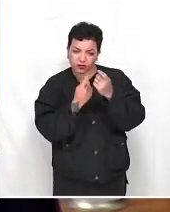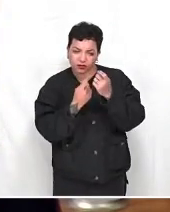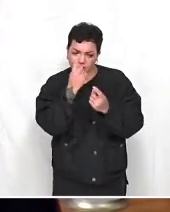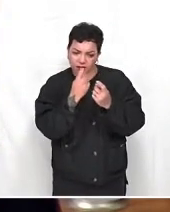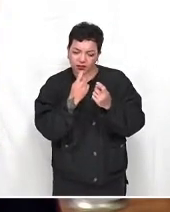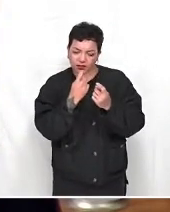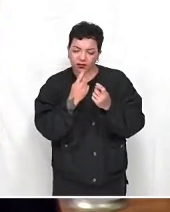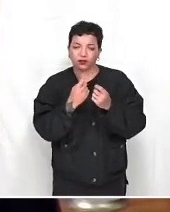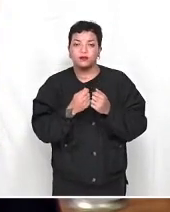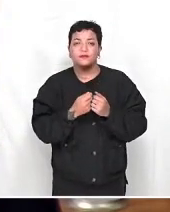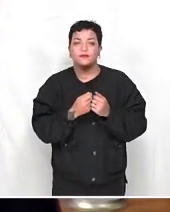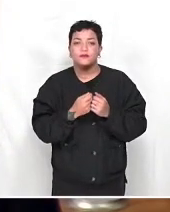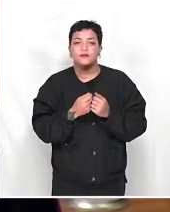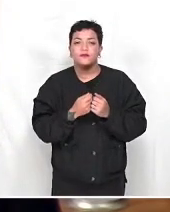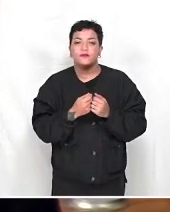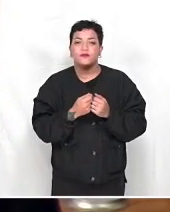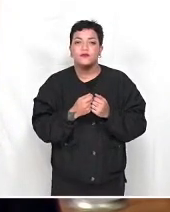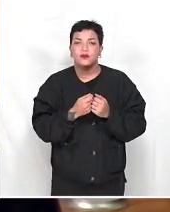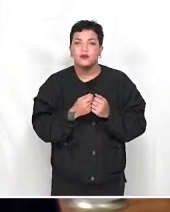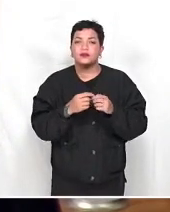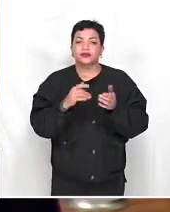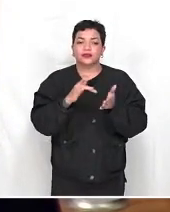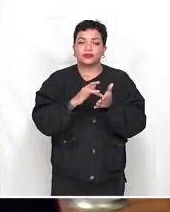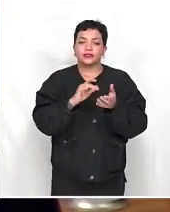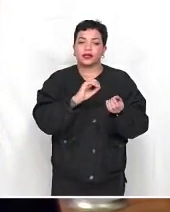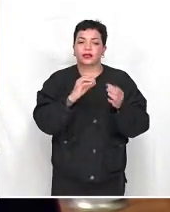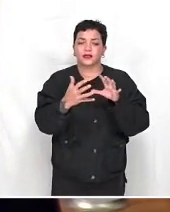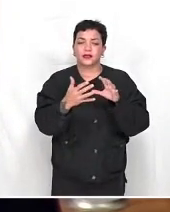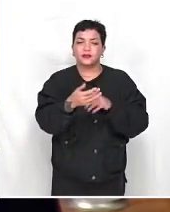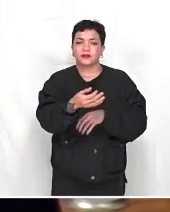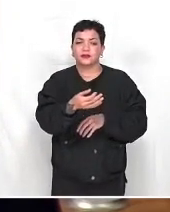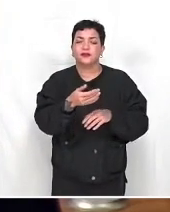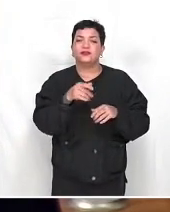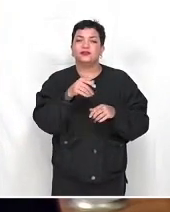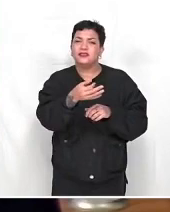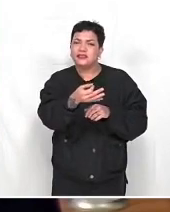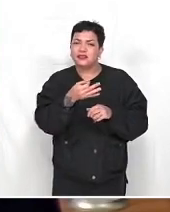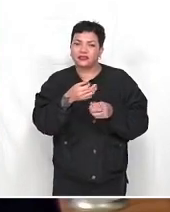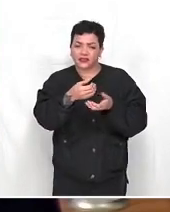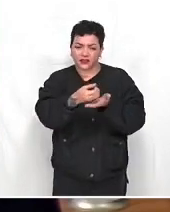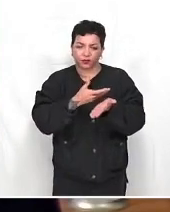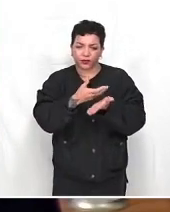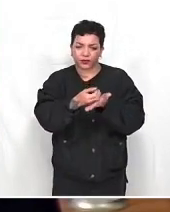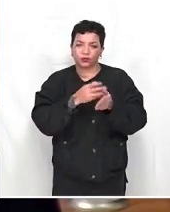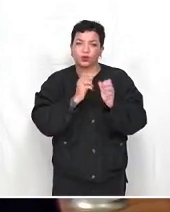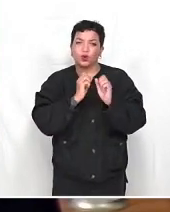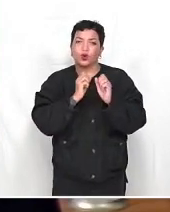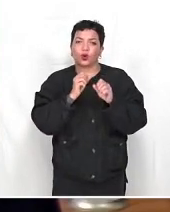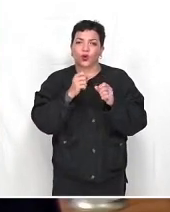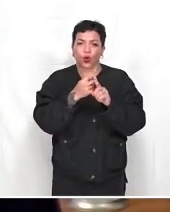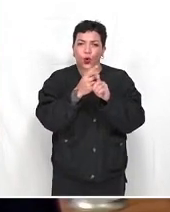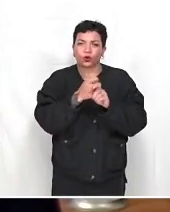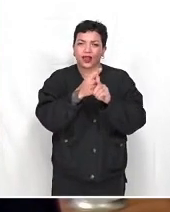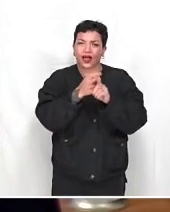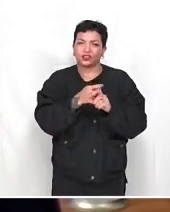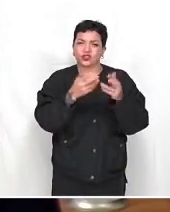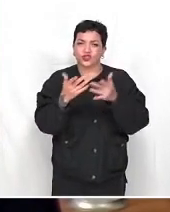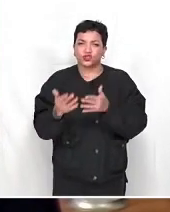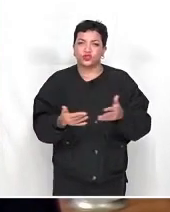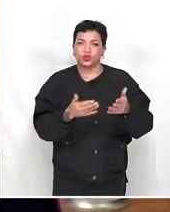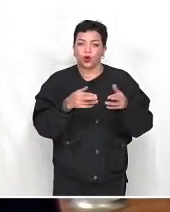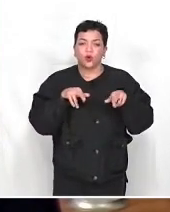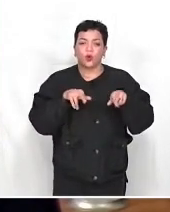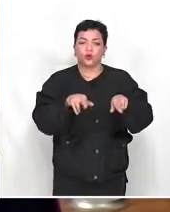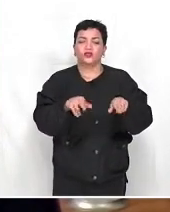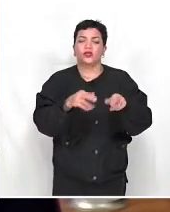à nos questions. Il est indiqué dans le site qu'il y a des campagnes de comptage routier et vélo qui seront réalisées. Alors, comment comptez-vous